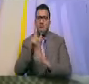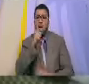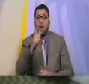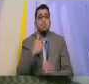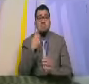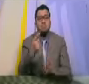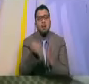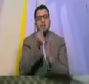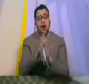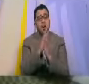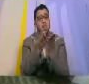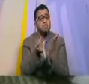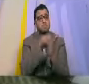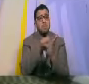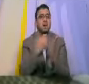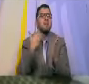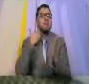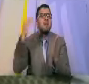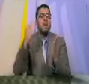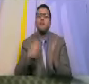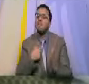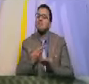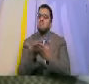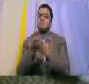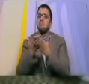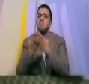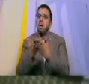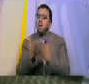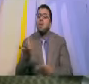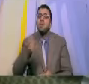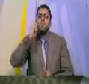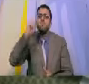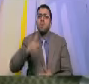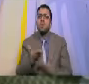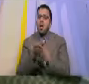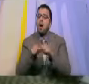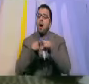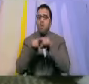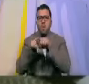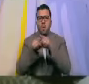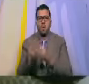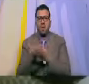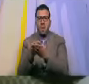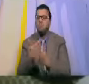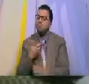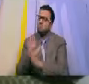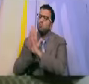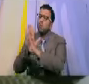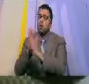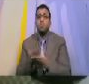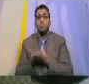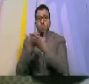يسطرون في كتاب العز والمجد ملاحم في الوفاء والتضحيه للوطن وللاش قء وتقديم العون لهم